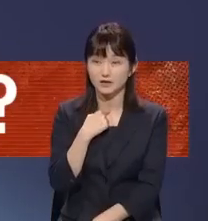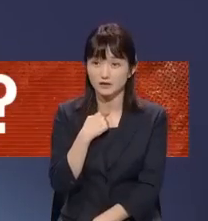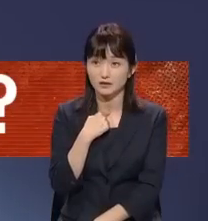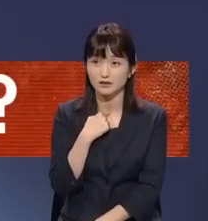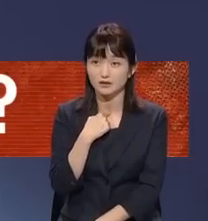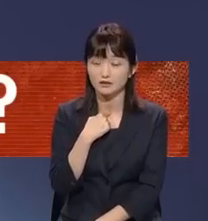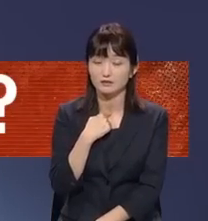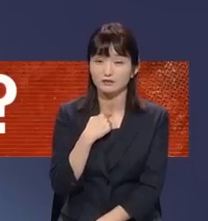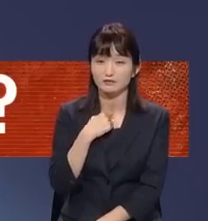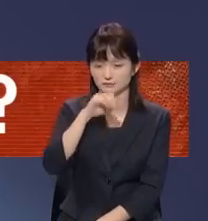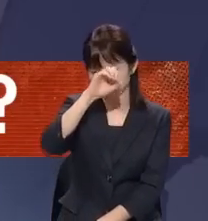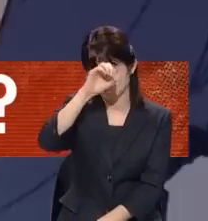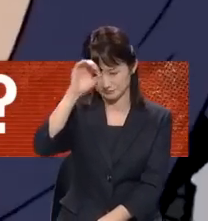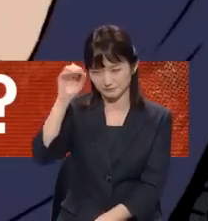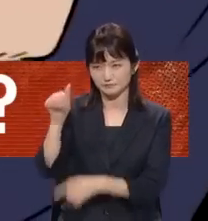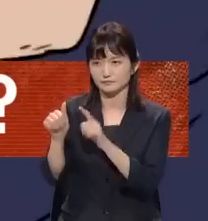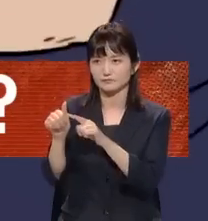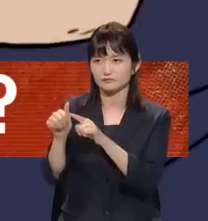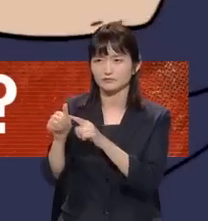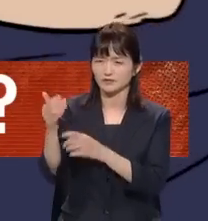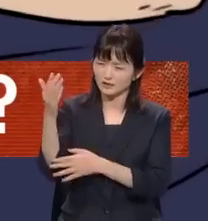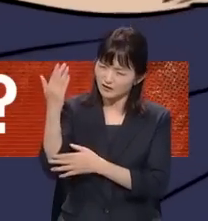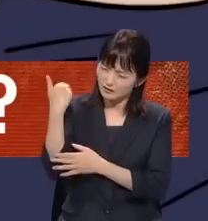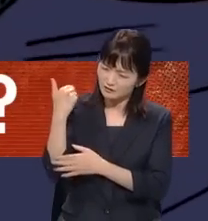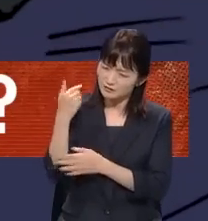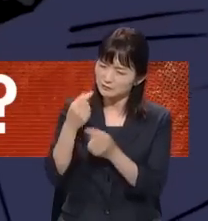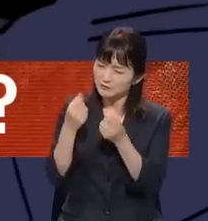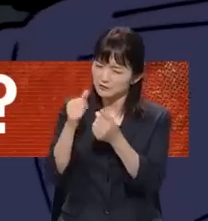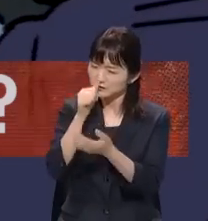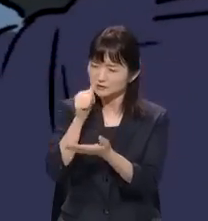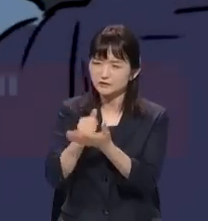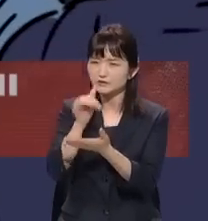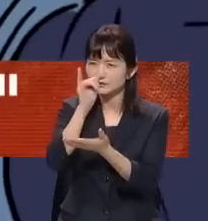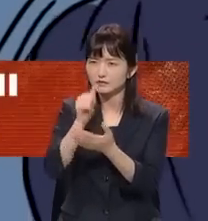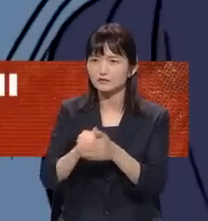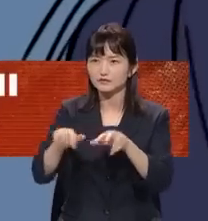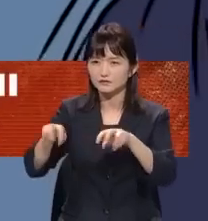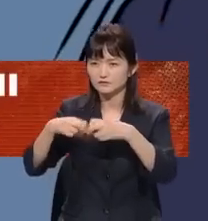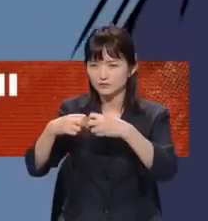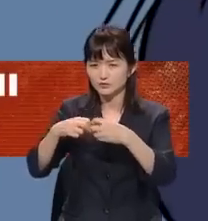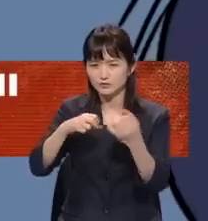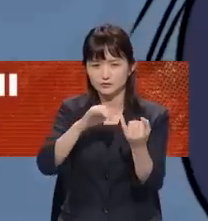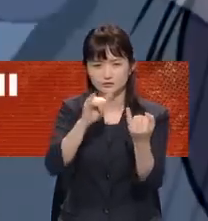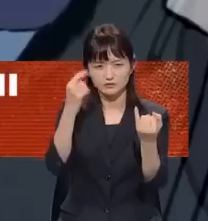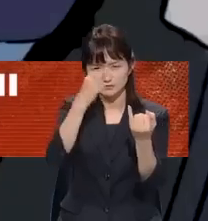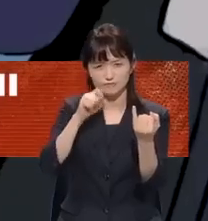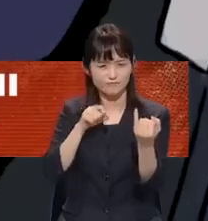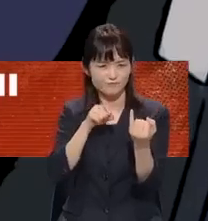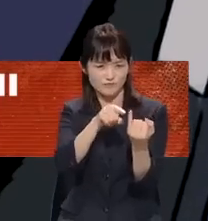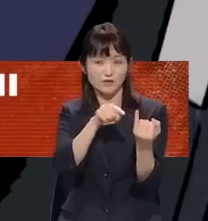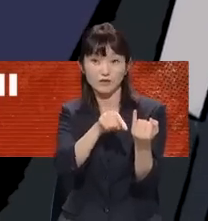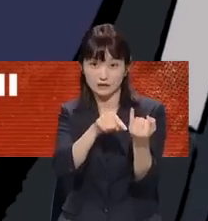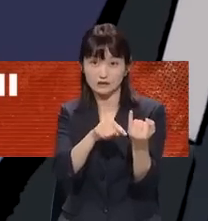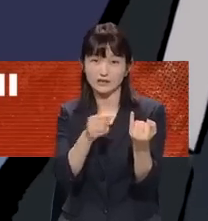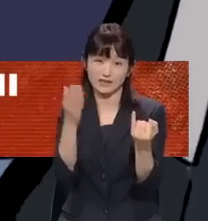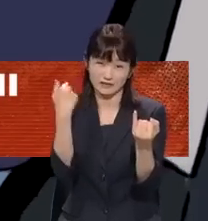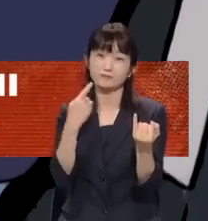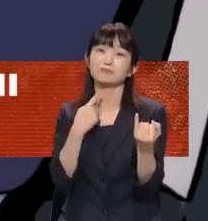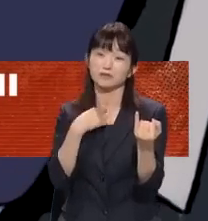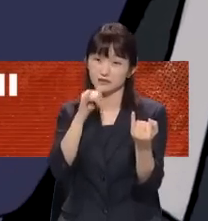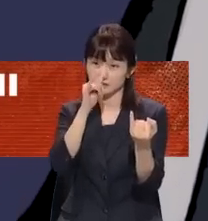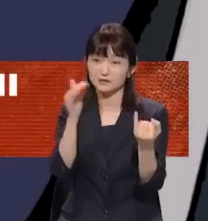전과가 있으니 어떤 동종 정보가 있는 상황에서 지금 무릎으로 사람을 때리는 거는 때려봤기 때문에 가능하다라고